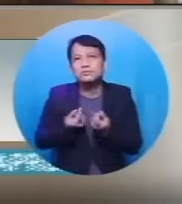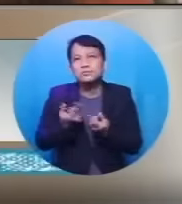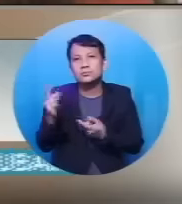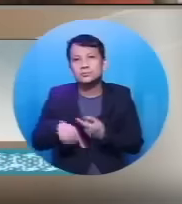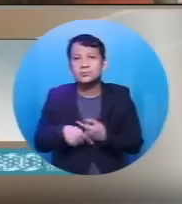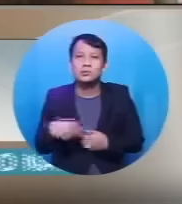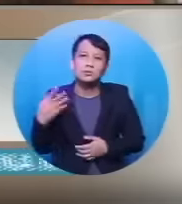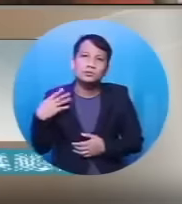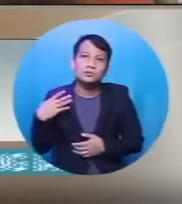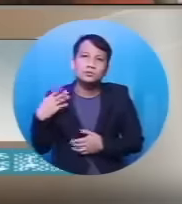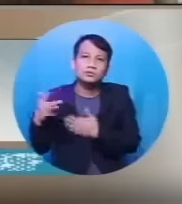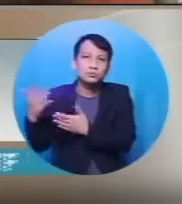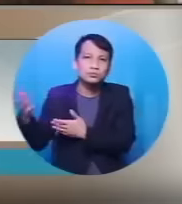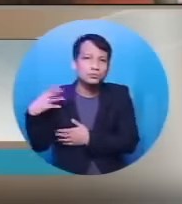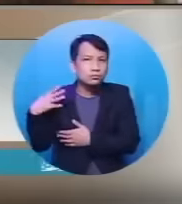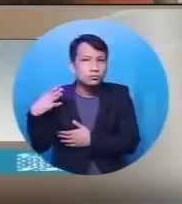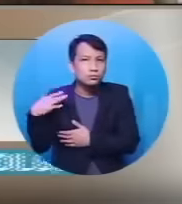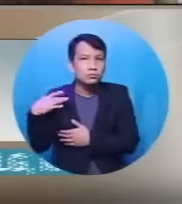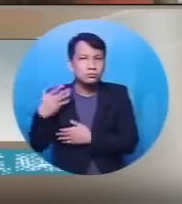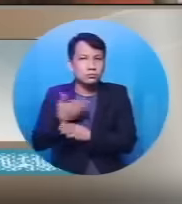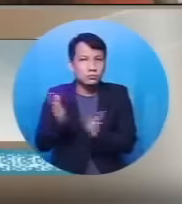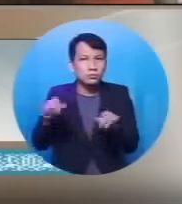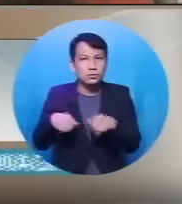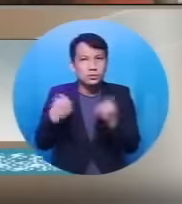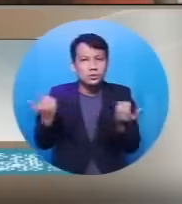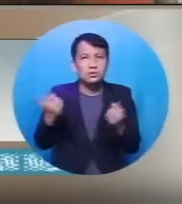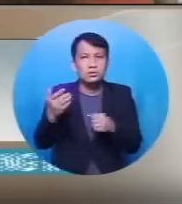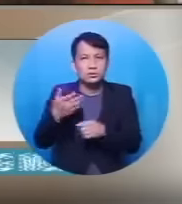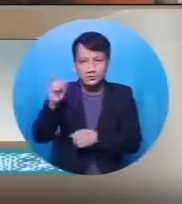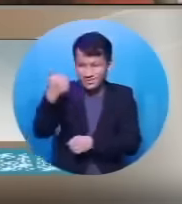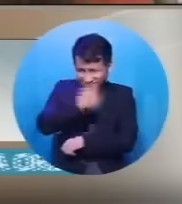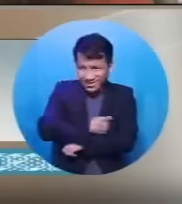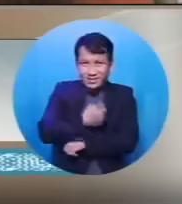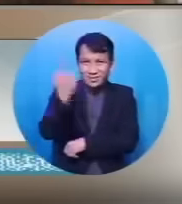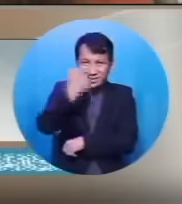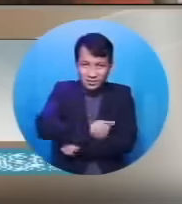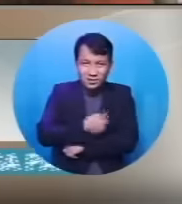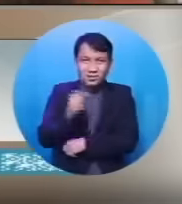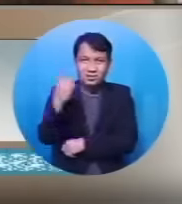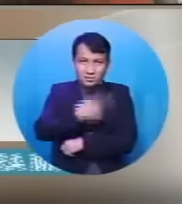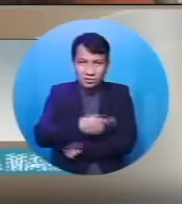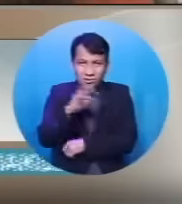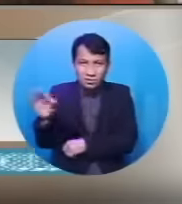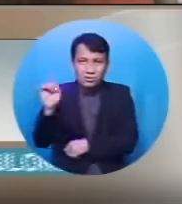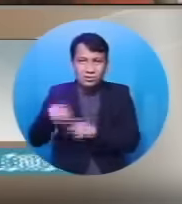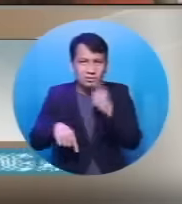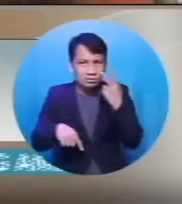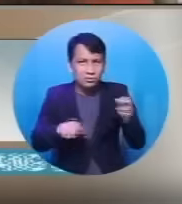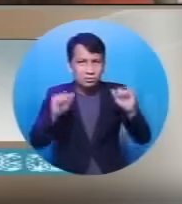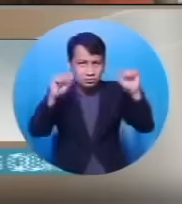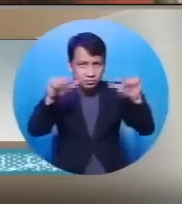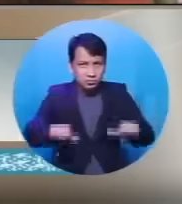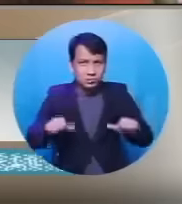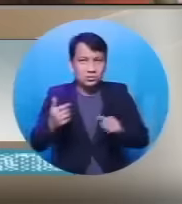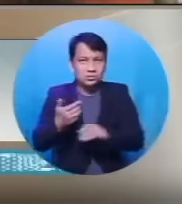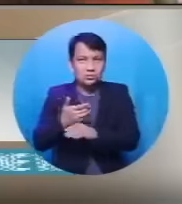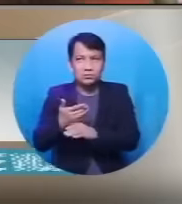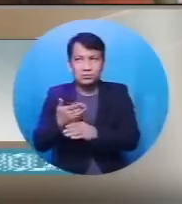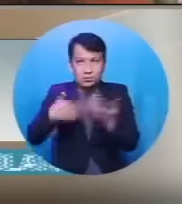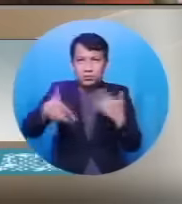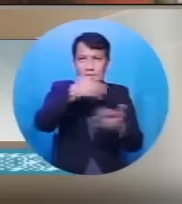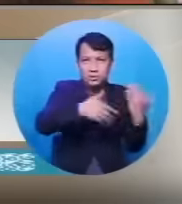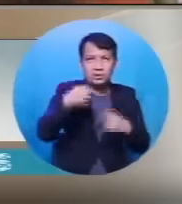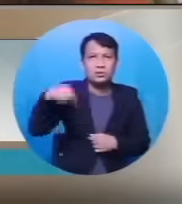pinahintay mo ako nag kwan ka nag-break ka ilang break mo 10 10 days 10 days ka Anong ginawa mo nakikita ko sa mga boss mo pasyal ka dito pasyal Doon